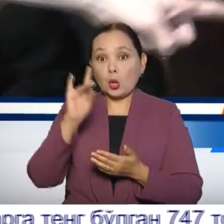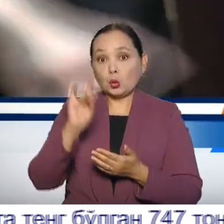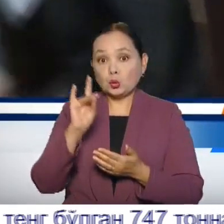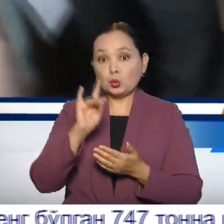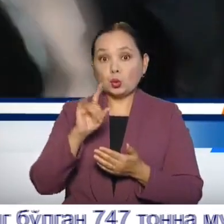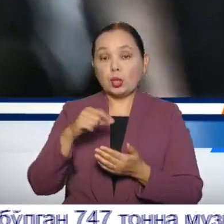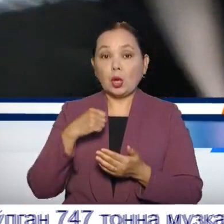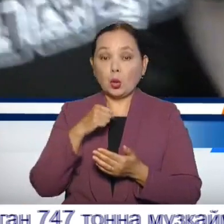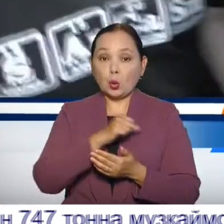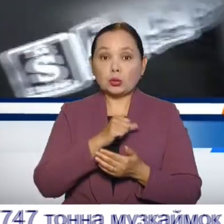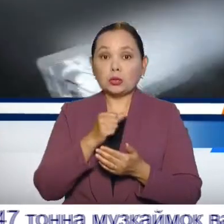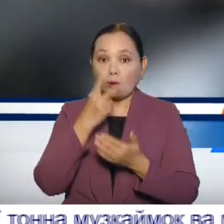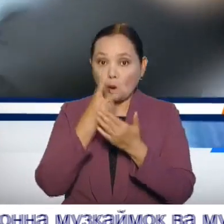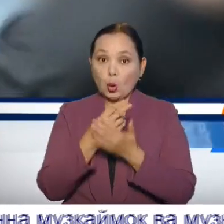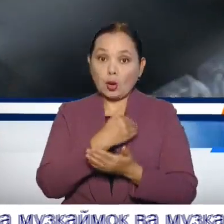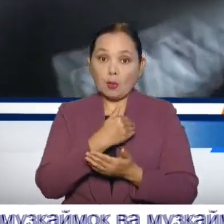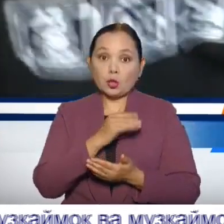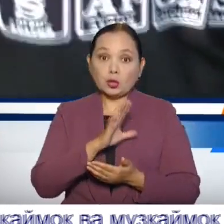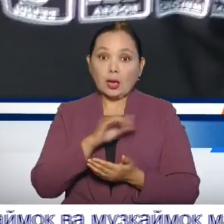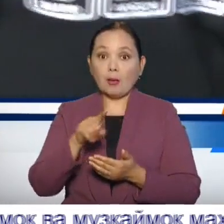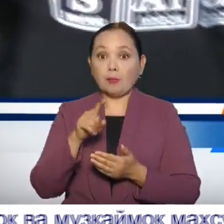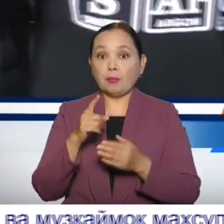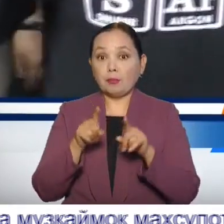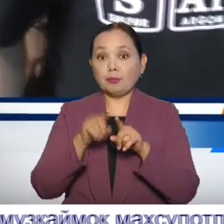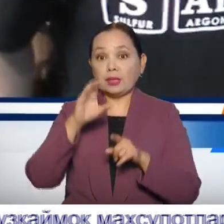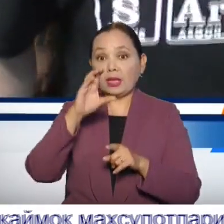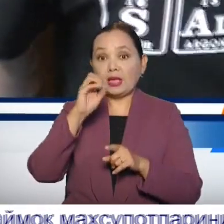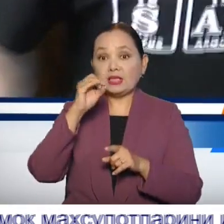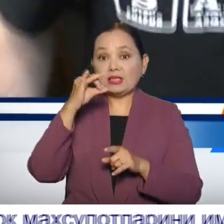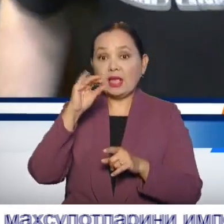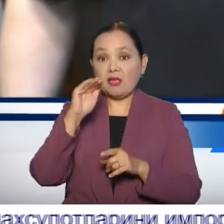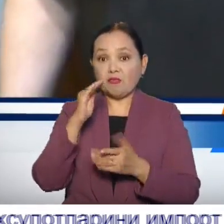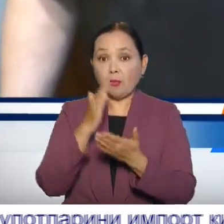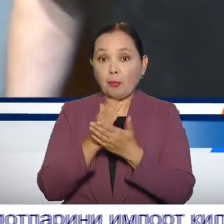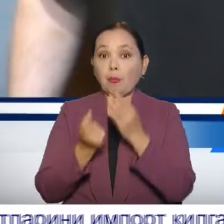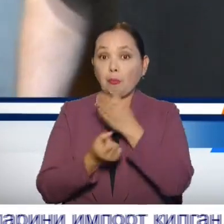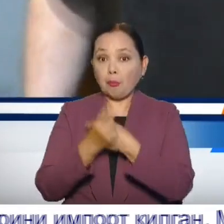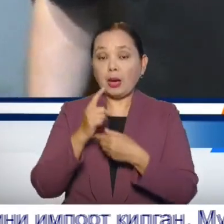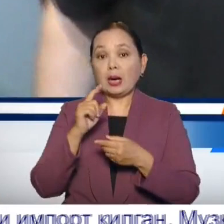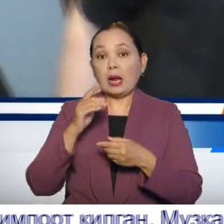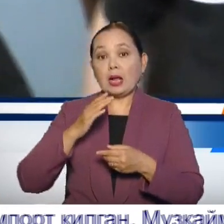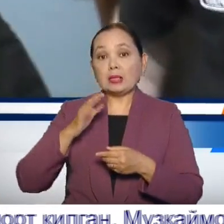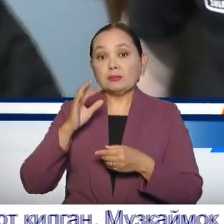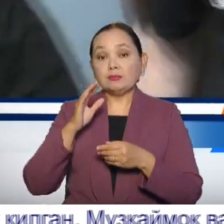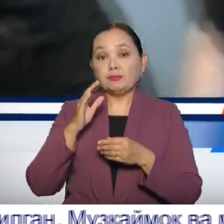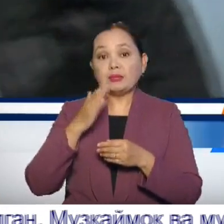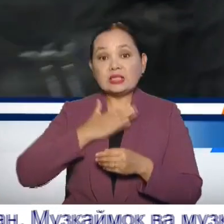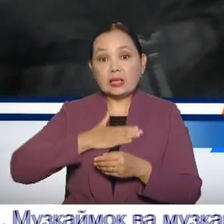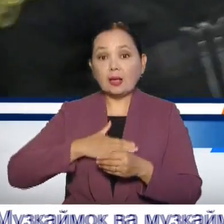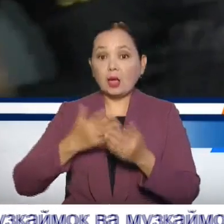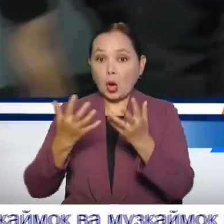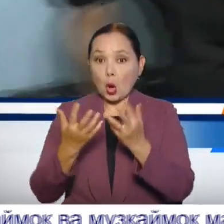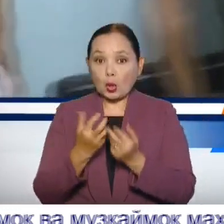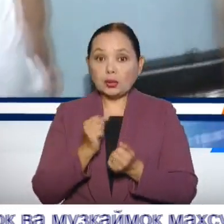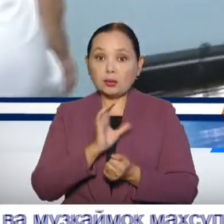O'tib ko'rsatingchi. Mana seyf mana bu yerda turdi seyf. Sefti sekin ag'darib oldim men o'zim. Buni olib ketamiz